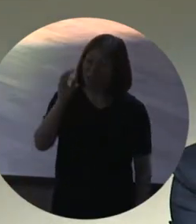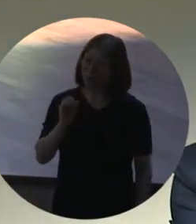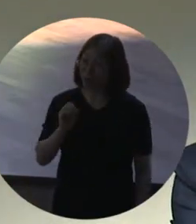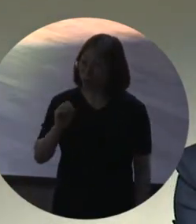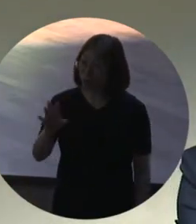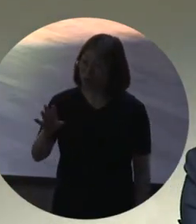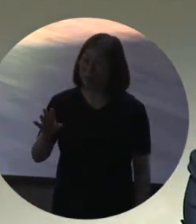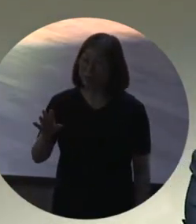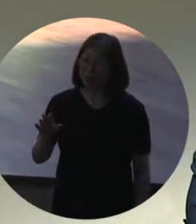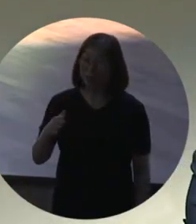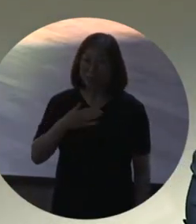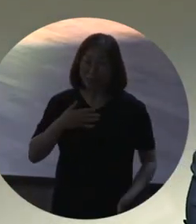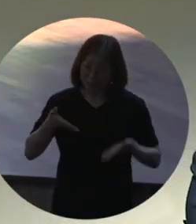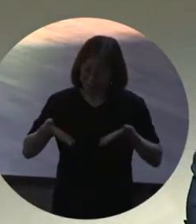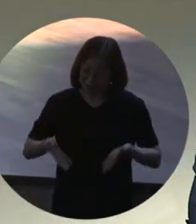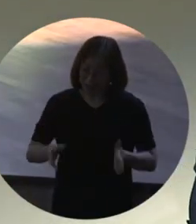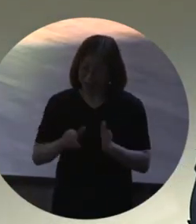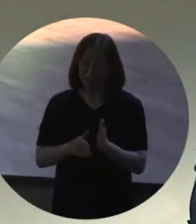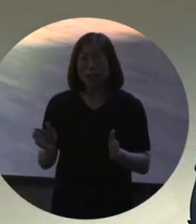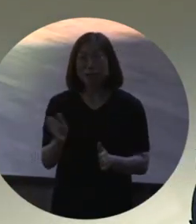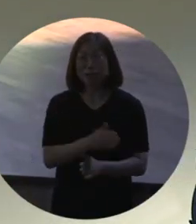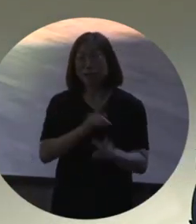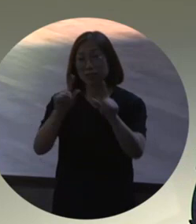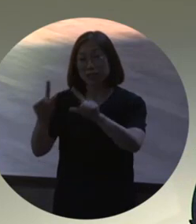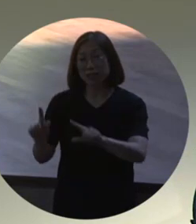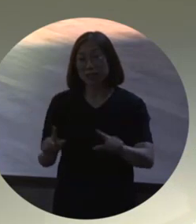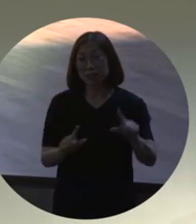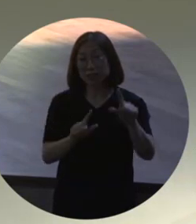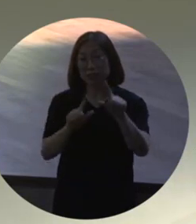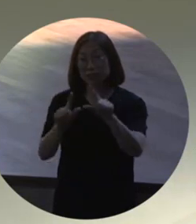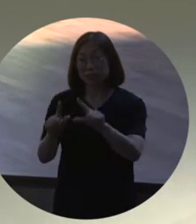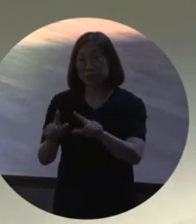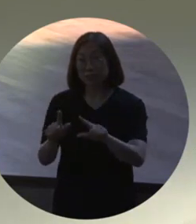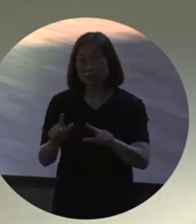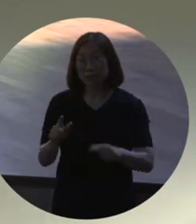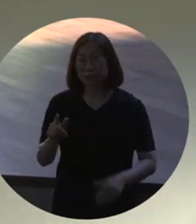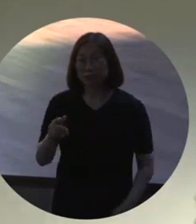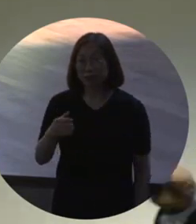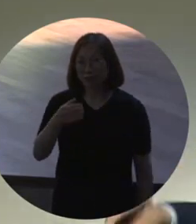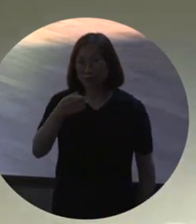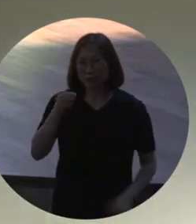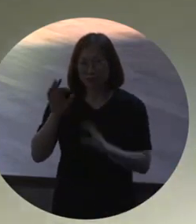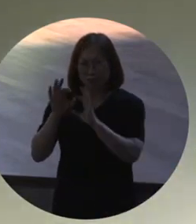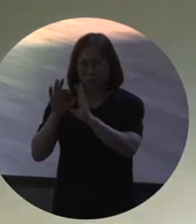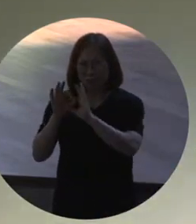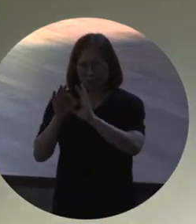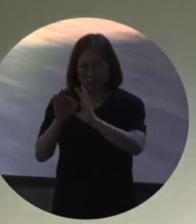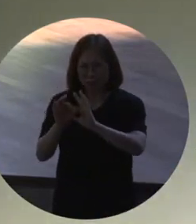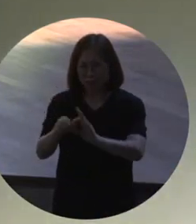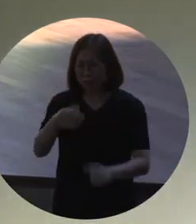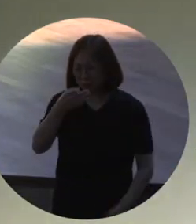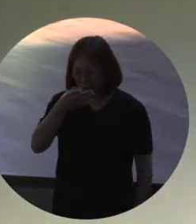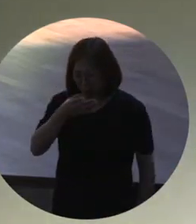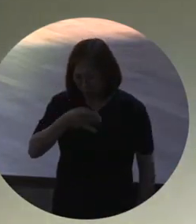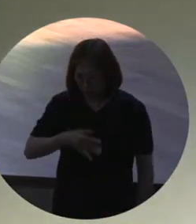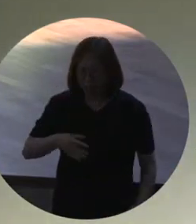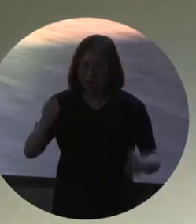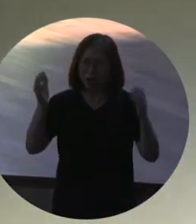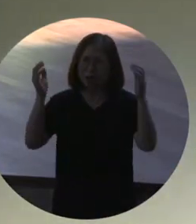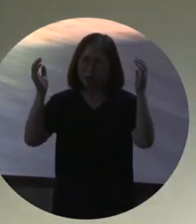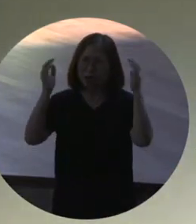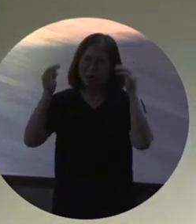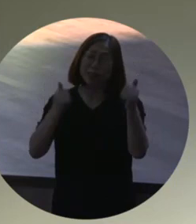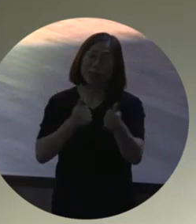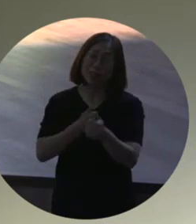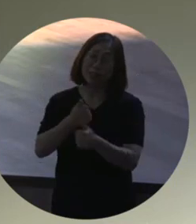건지 태어났을 때부터 삶이 내게 준 건 끝없이 이겨내야 했던 고난들